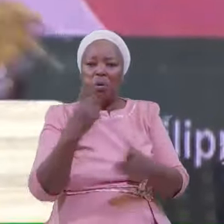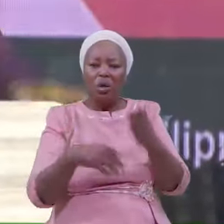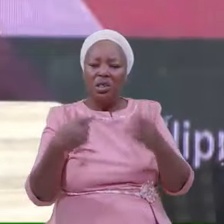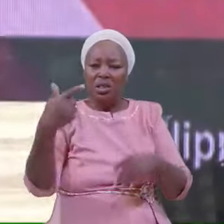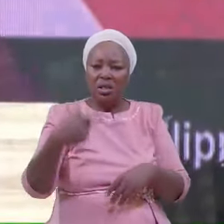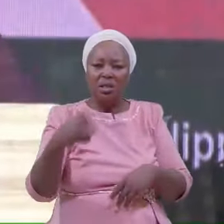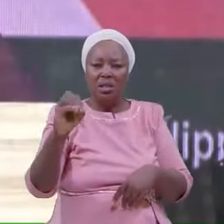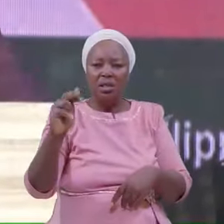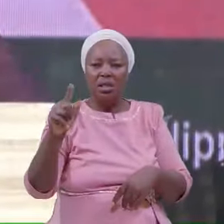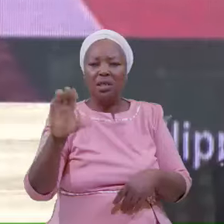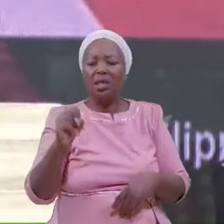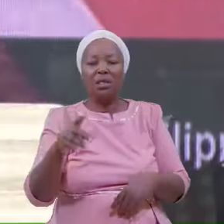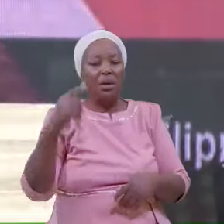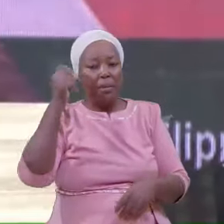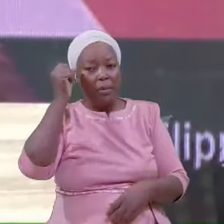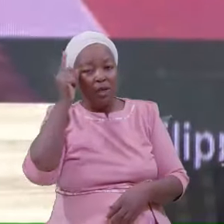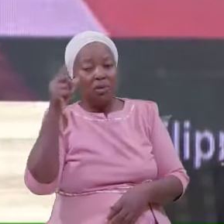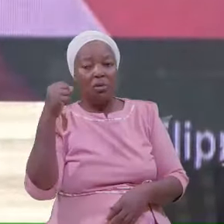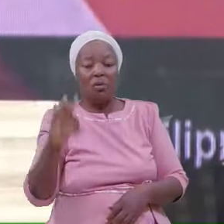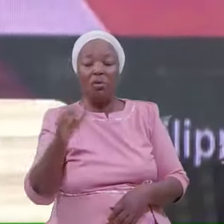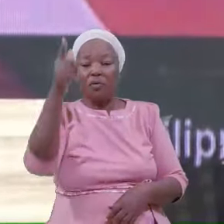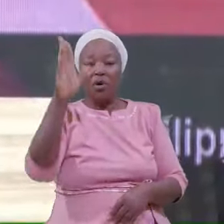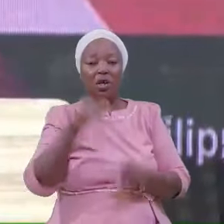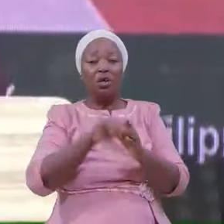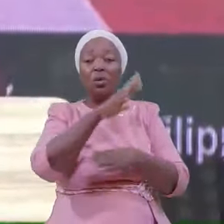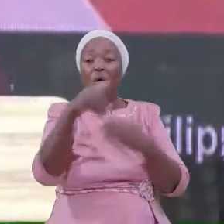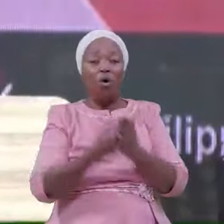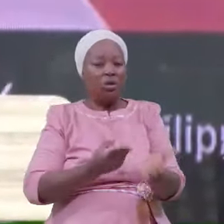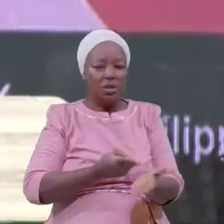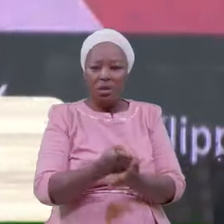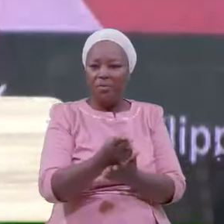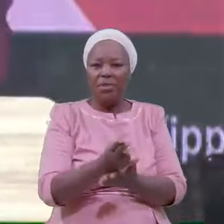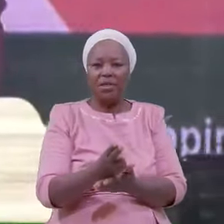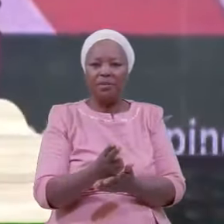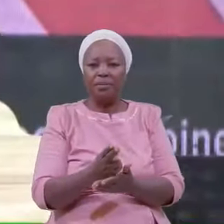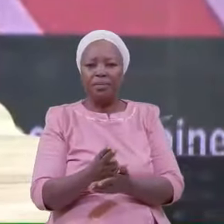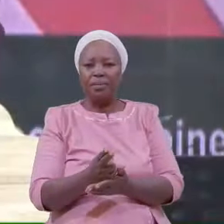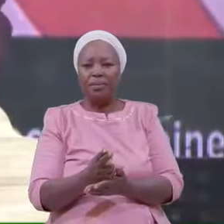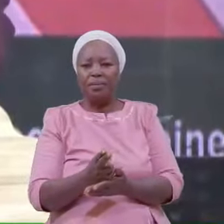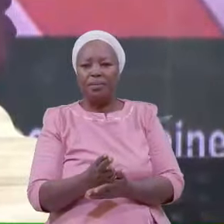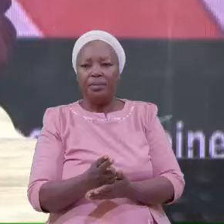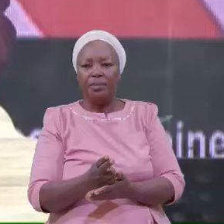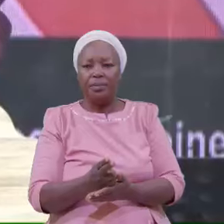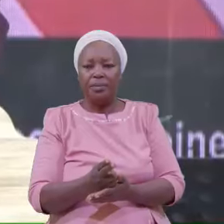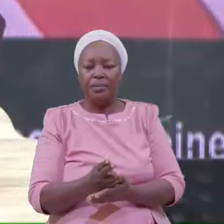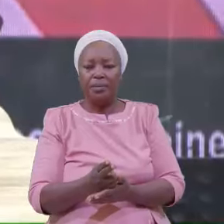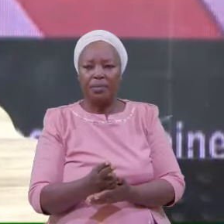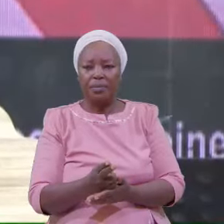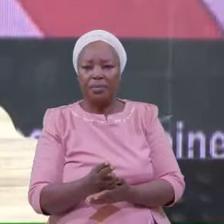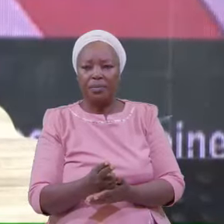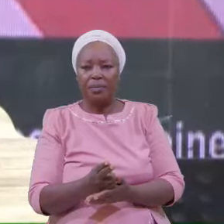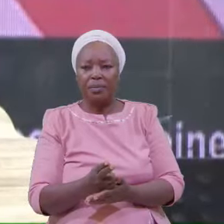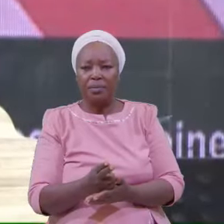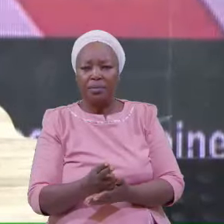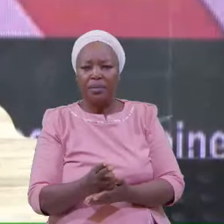all sincerity. Ang paningin ng mga hintil tungkol sa sinseridad ng Panginoon. And when